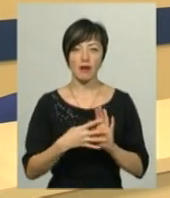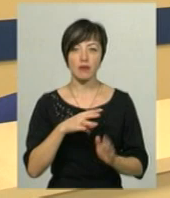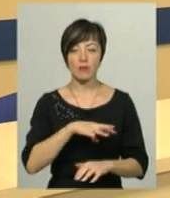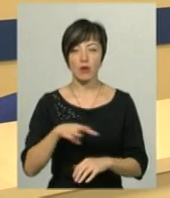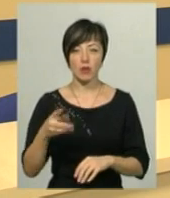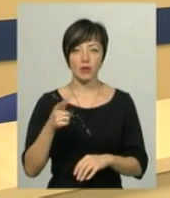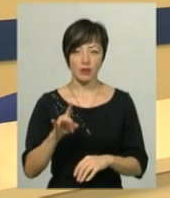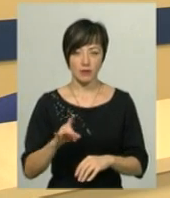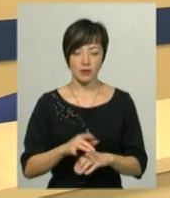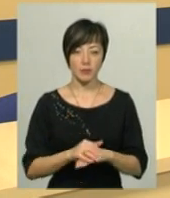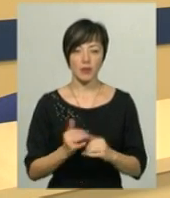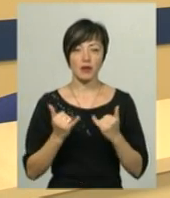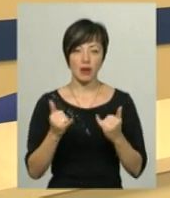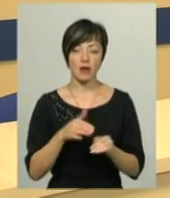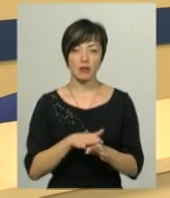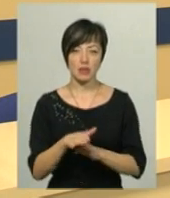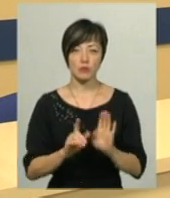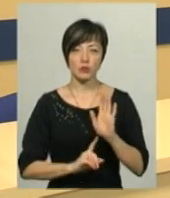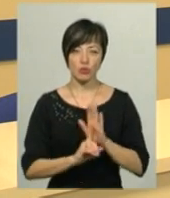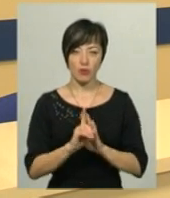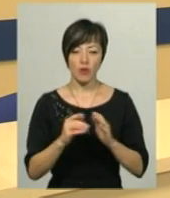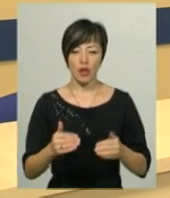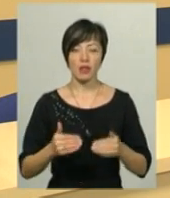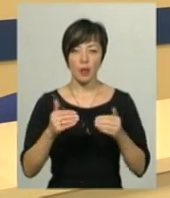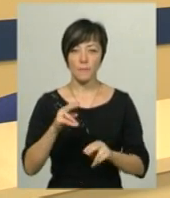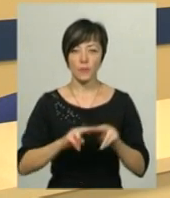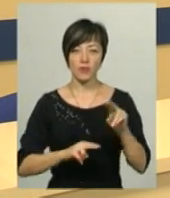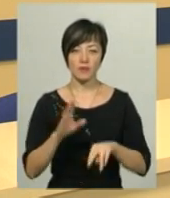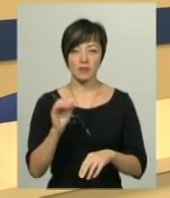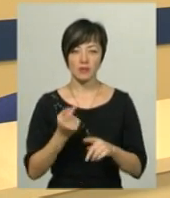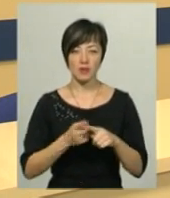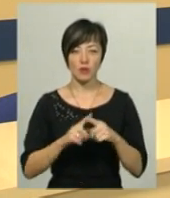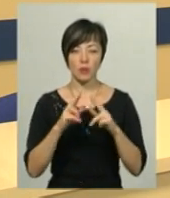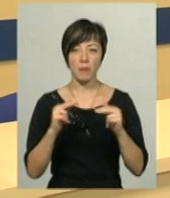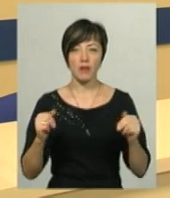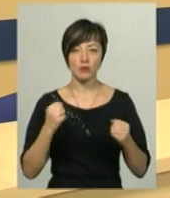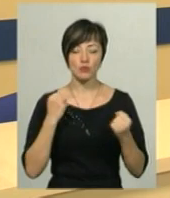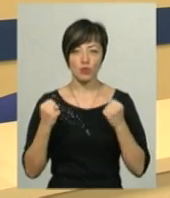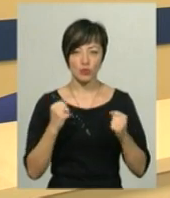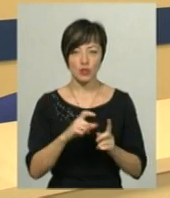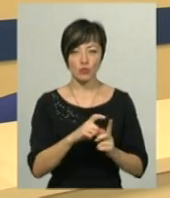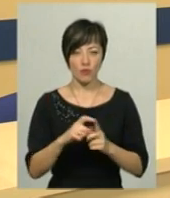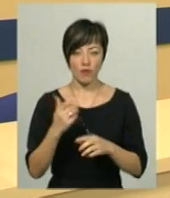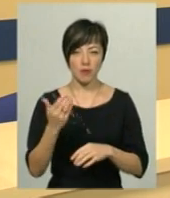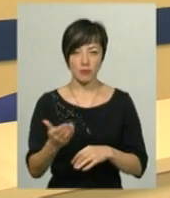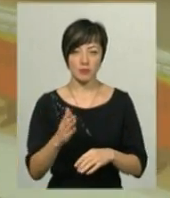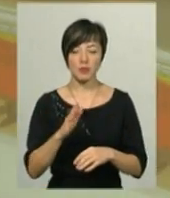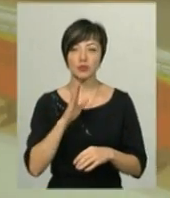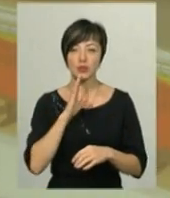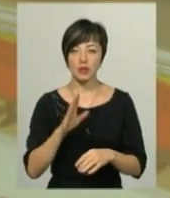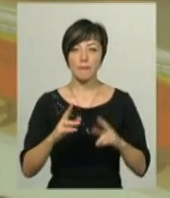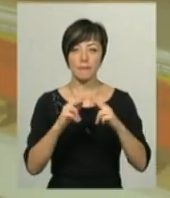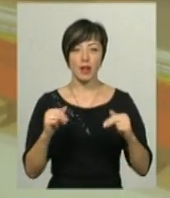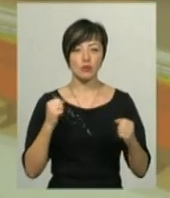мільйона гривень для реалізації початкового етапу будівництва даного палацу спорту. За словами Тетяни Поліщук, палац спорту